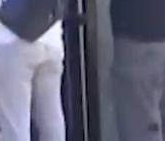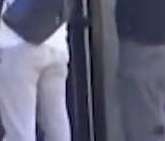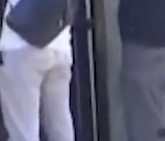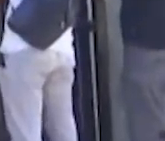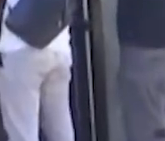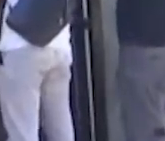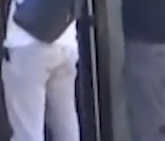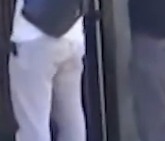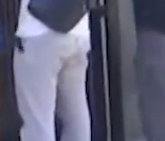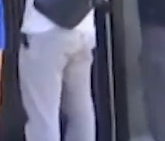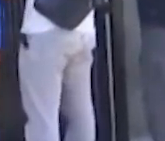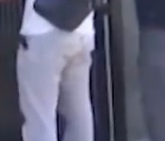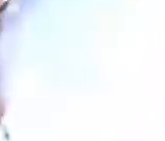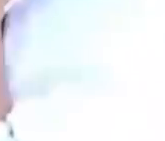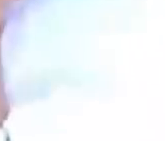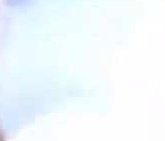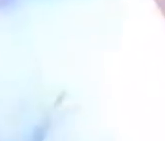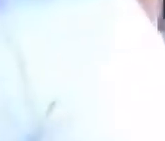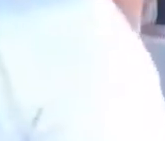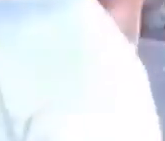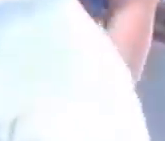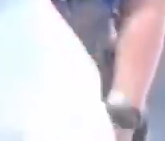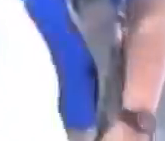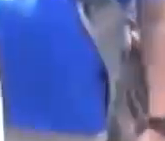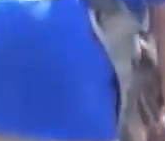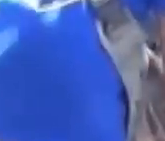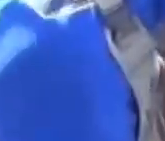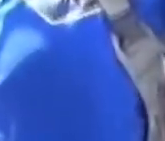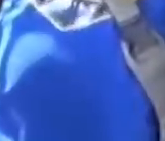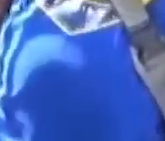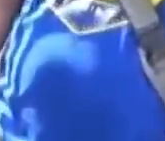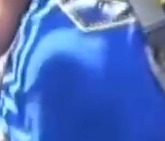Hingga saat ini polisi masih membuka posko aduan bagi korban yang tertipu arisan kurban.